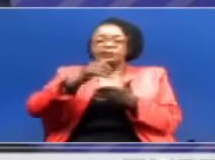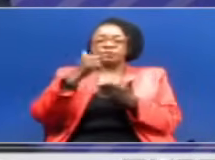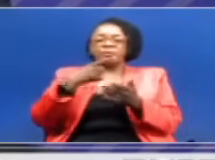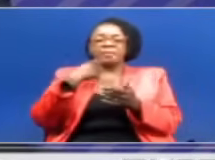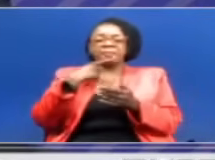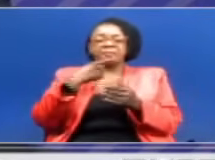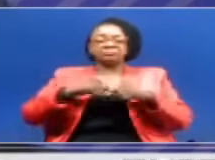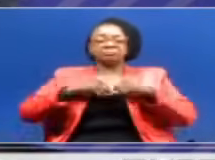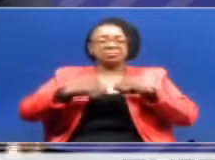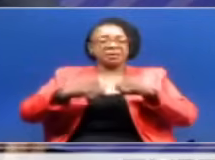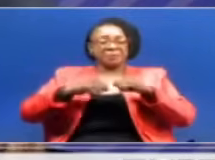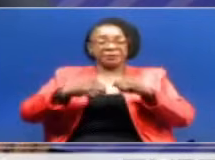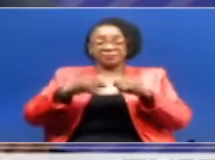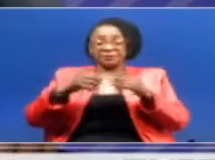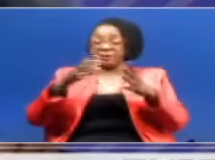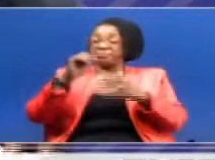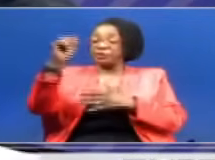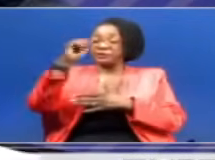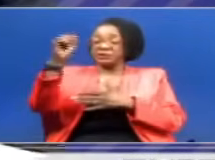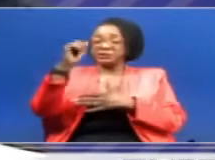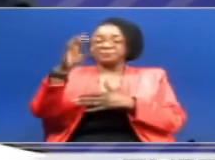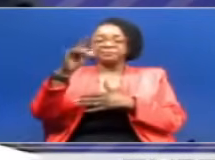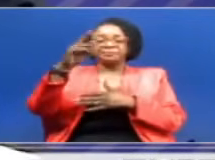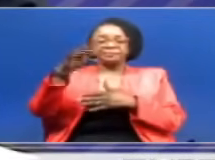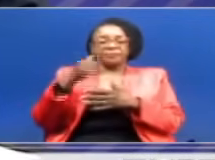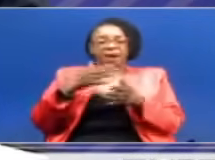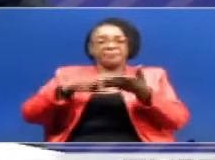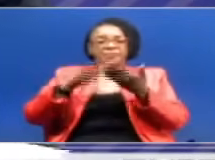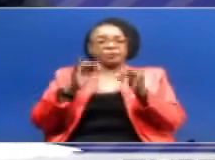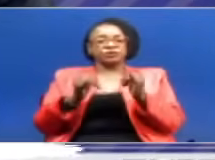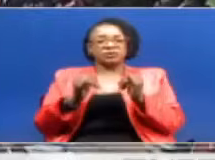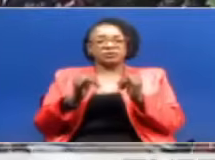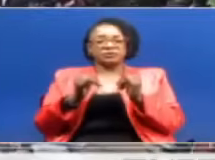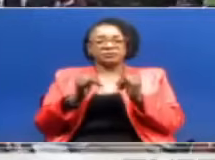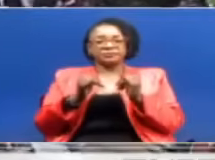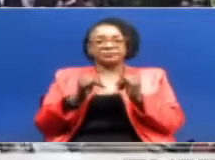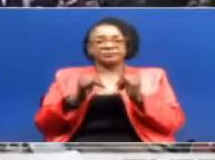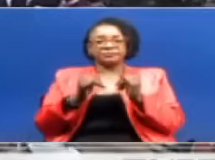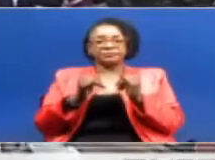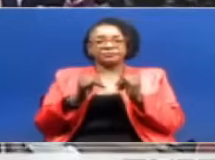kisiasa katika kaunti ya Meru. Ibrahim Karanja ana mengi kuhusiana na taarifa hiyo.